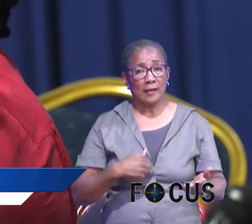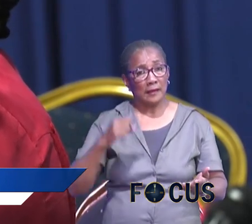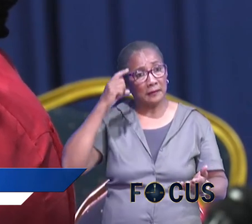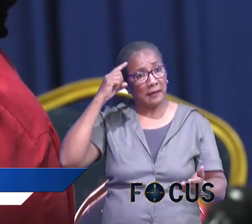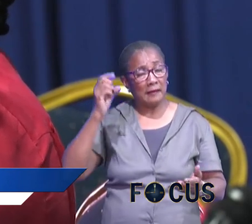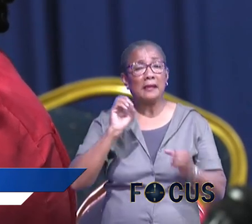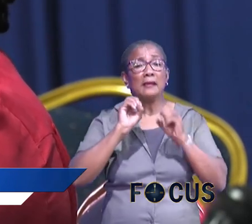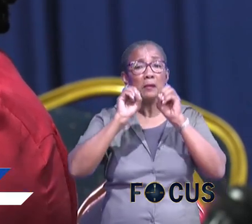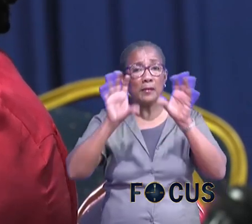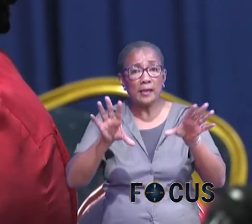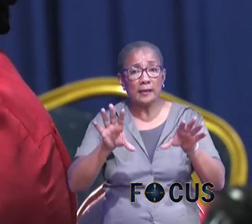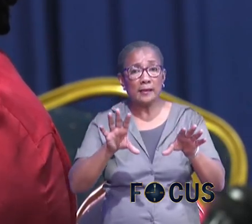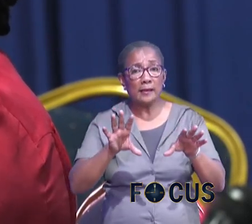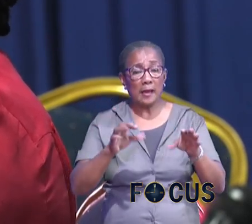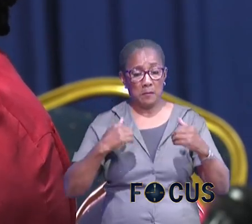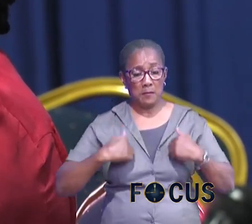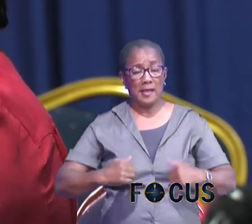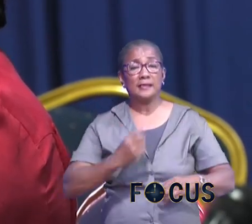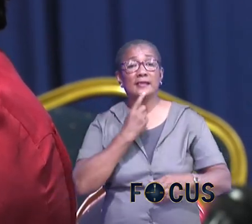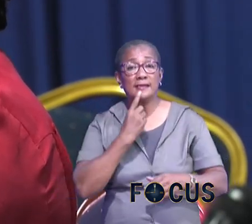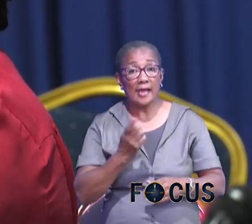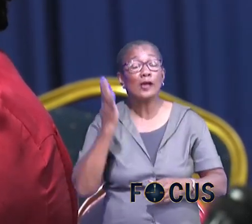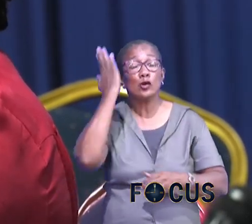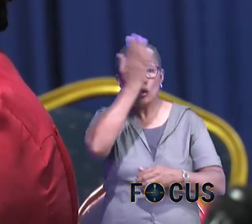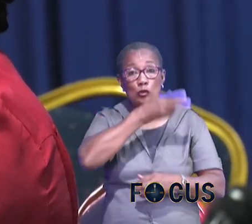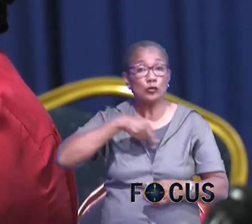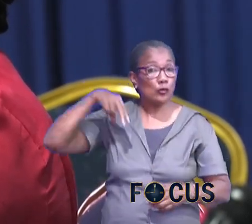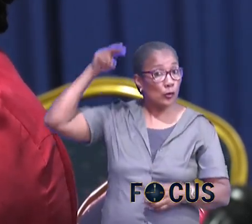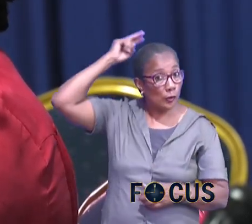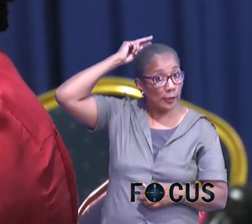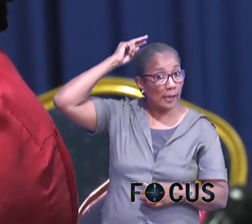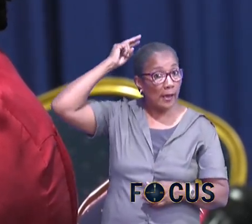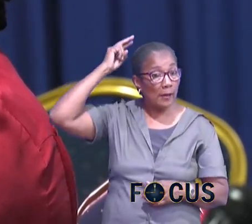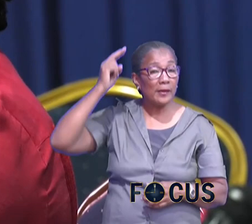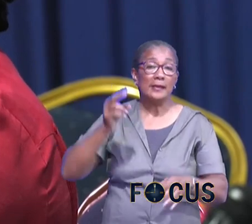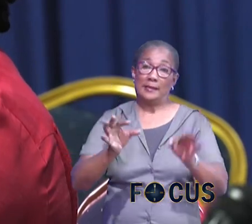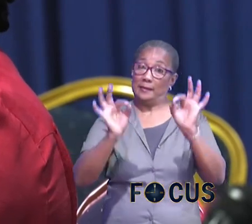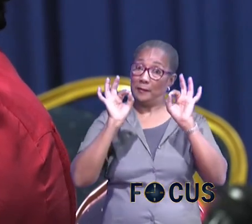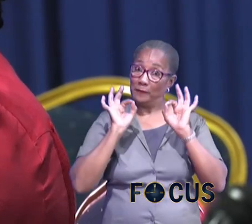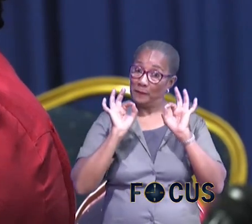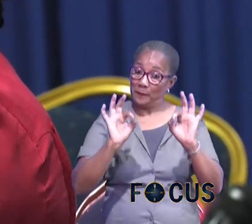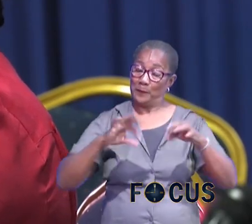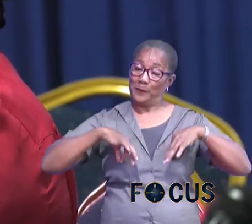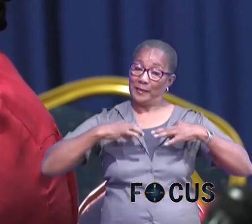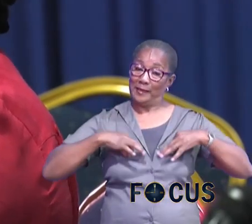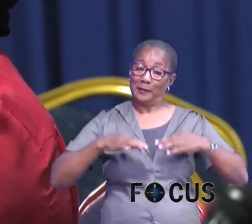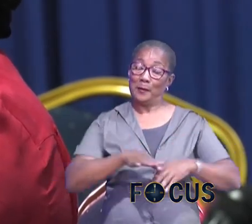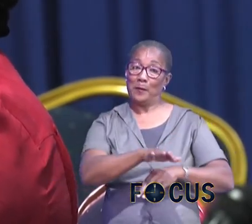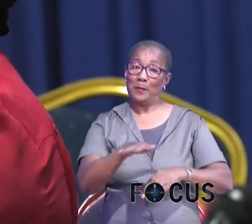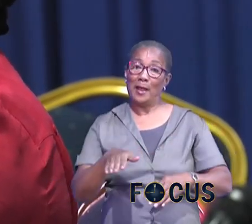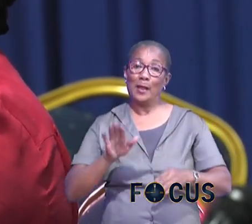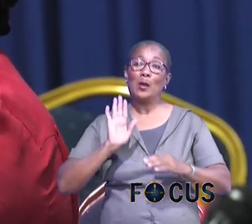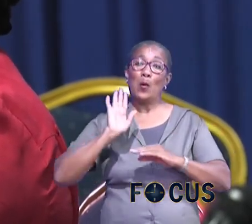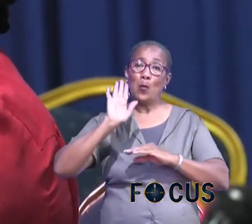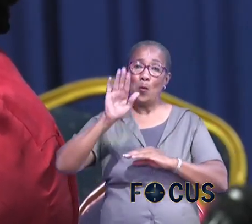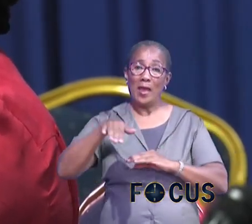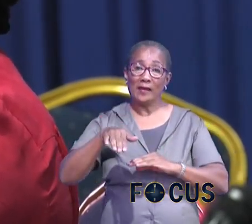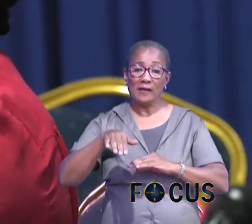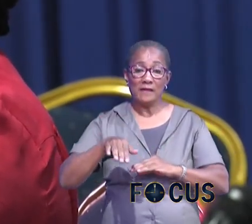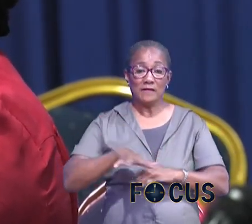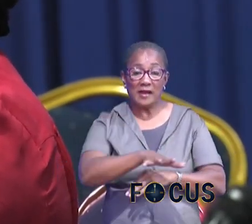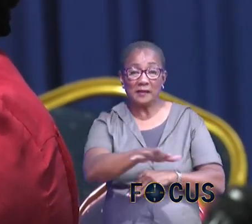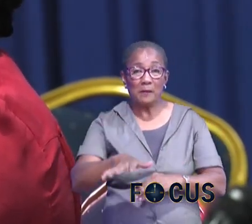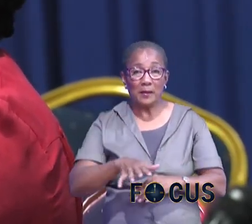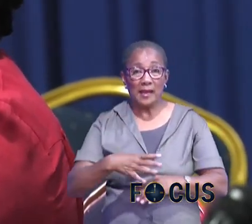media, dat men aangeeft, Suriname is toch wel een fijne plek. Men gaat weg van een plek waar er heel